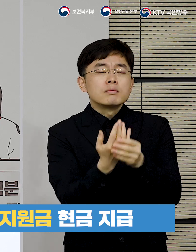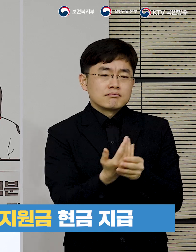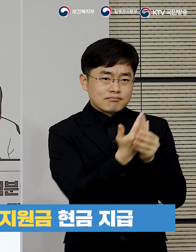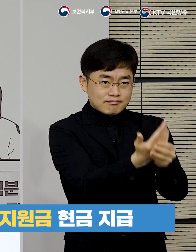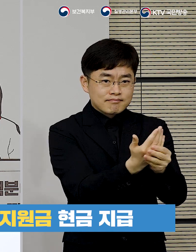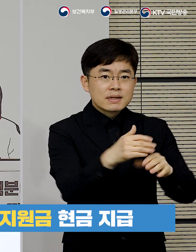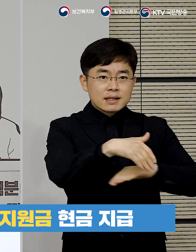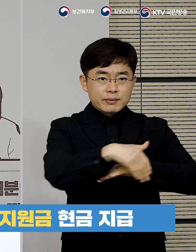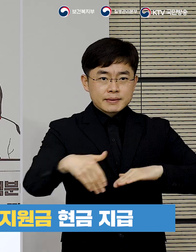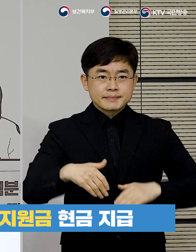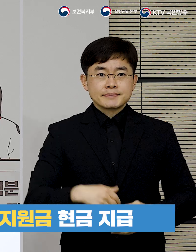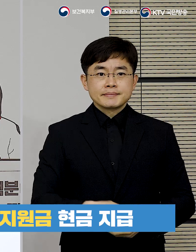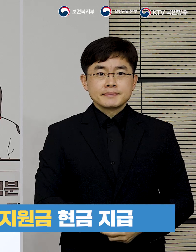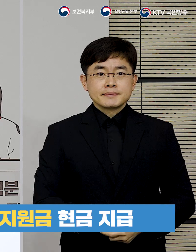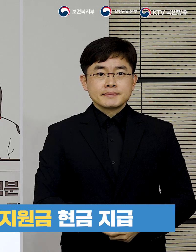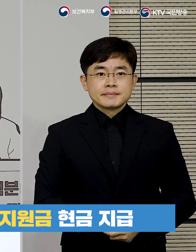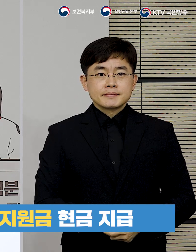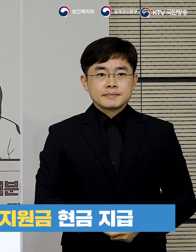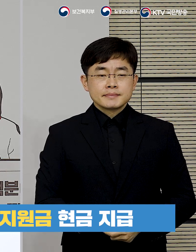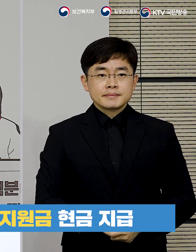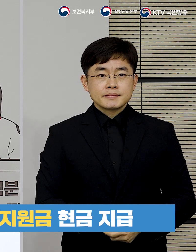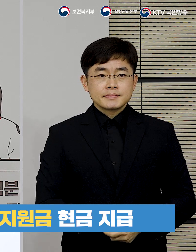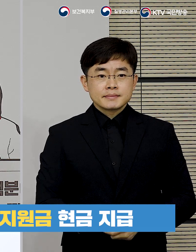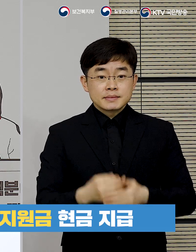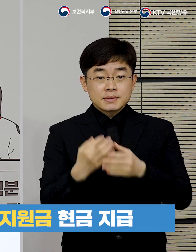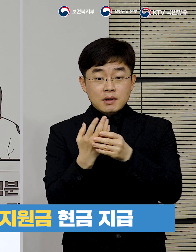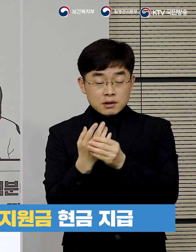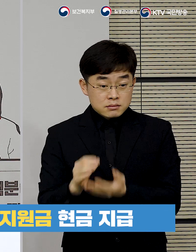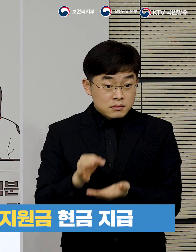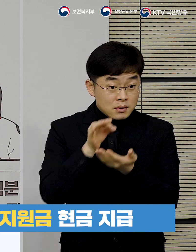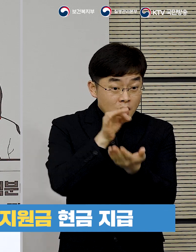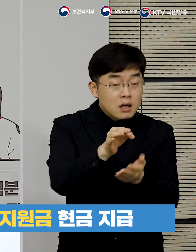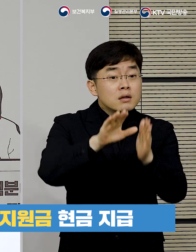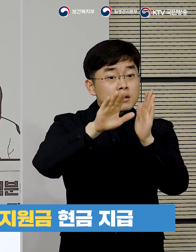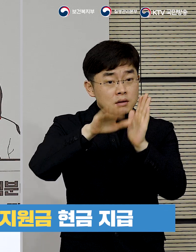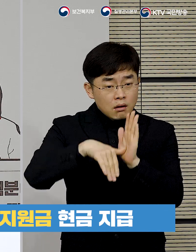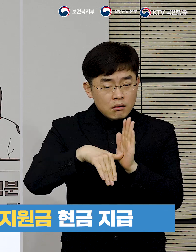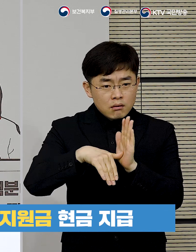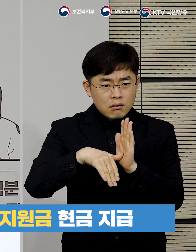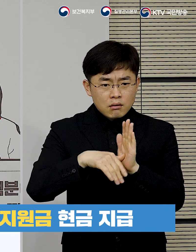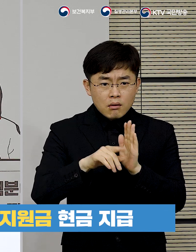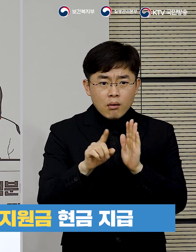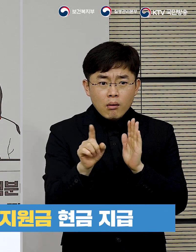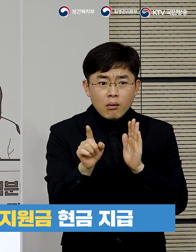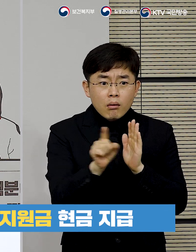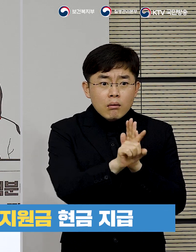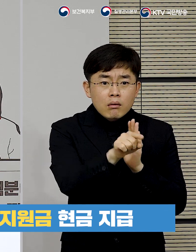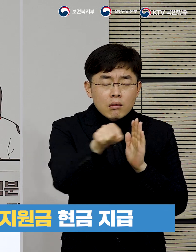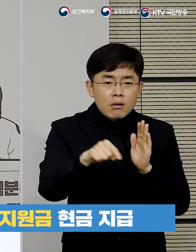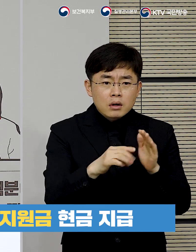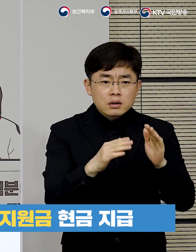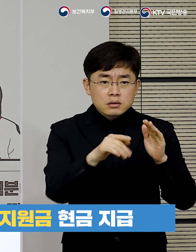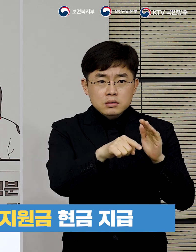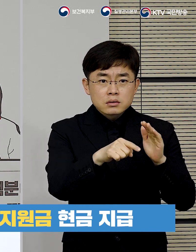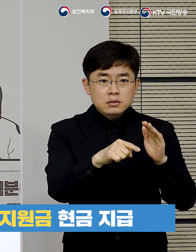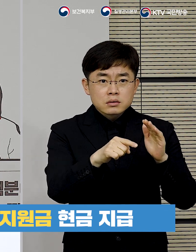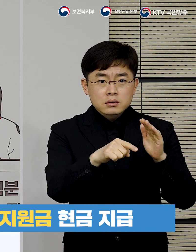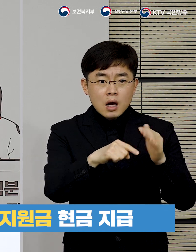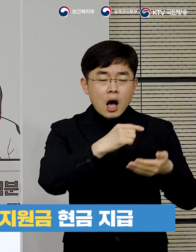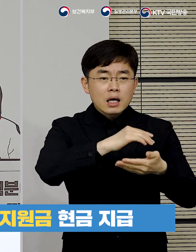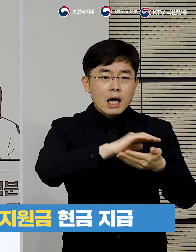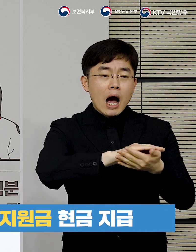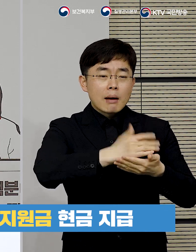현금으로 지급될 계획입니다. 현금 지급 대상자 가운데 일부 가구가